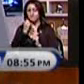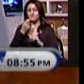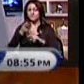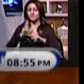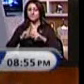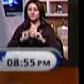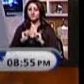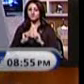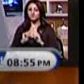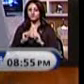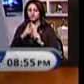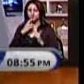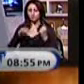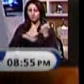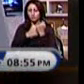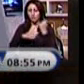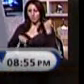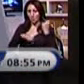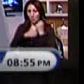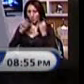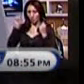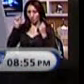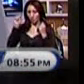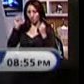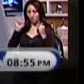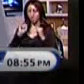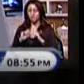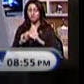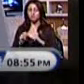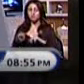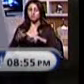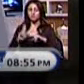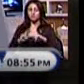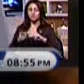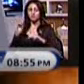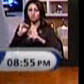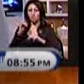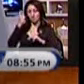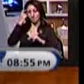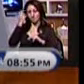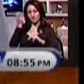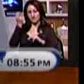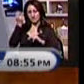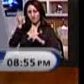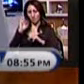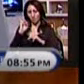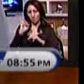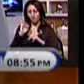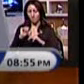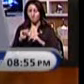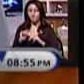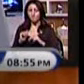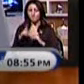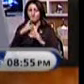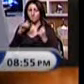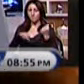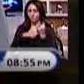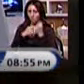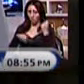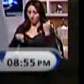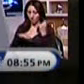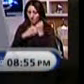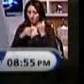تضامنا مع أوبرا القاهرة في بلجراد، في براغ، في براغ في جمهورية تشيك برضو الأوبرا براغ عملت نفس